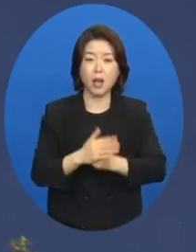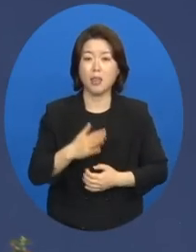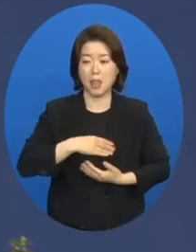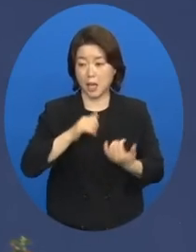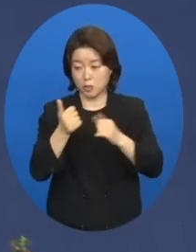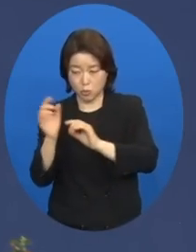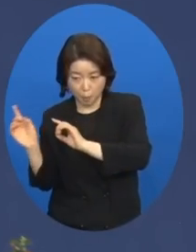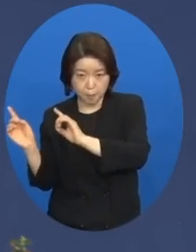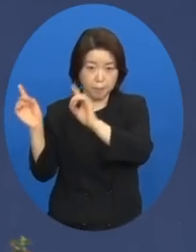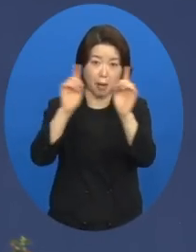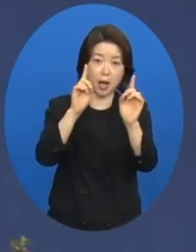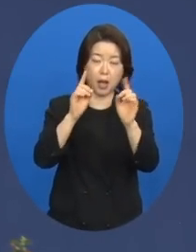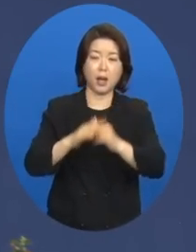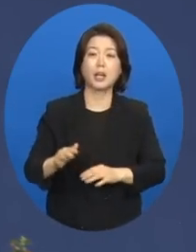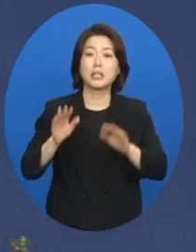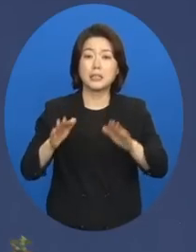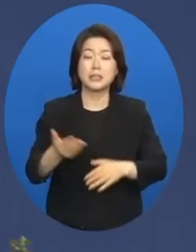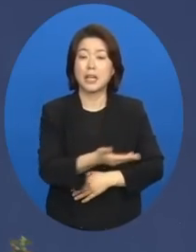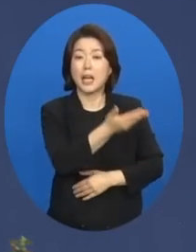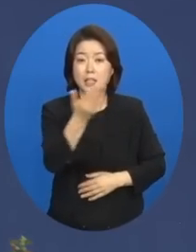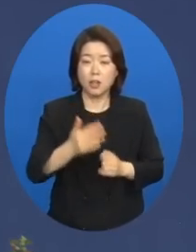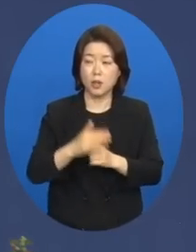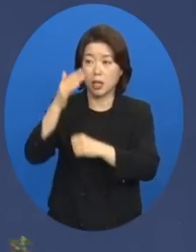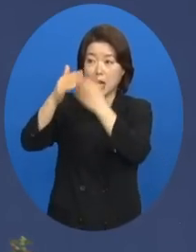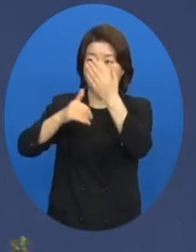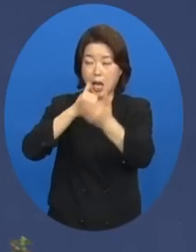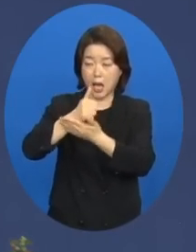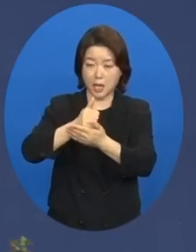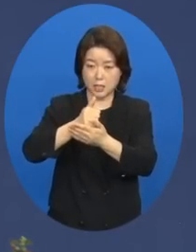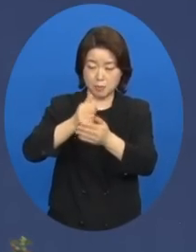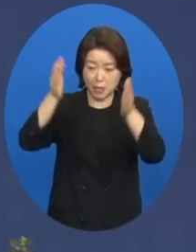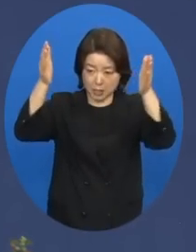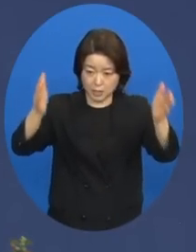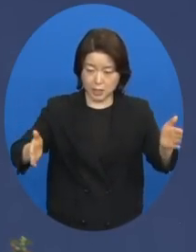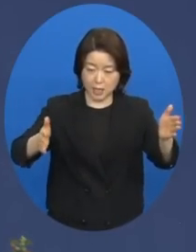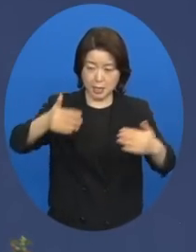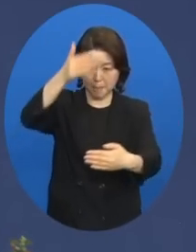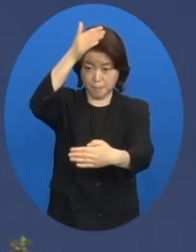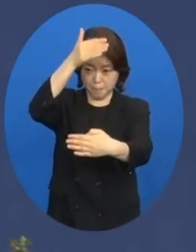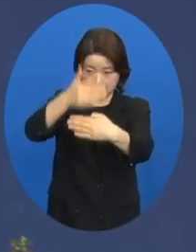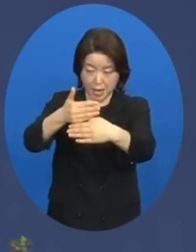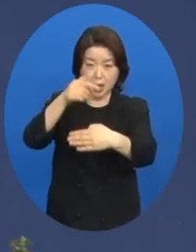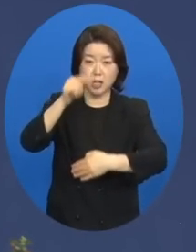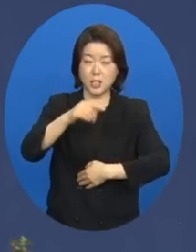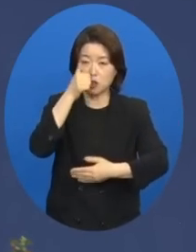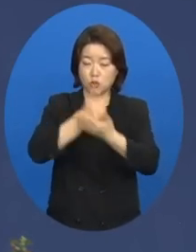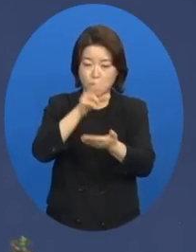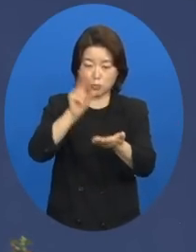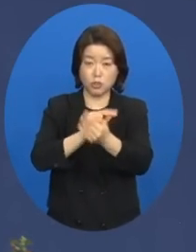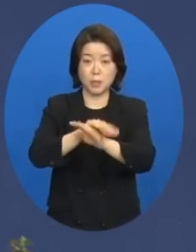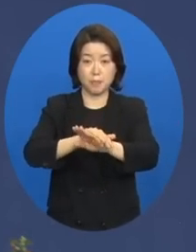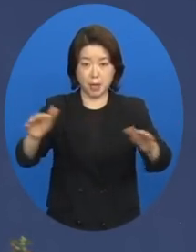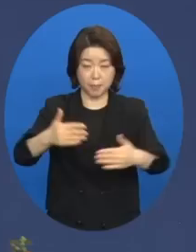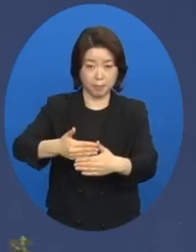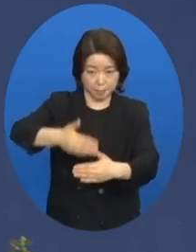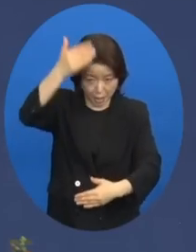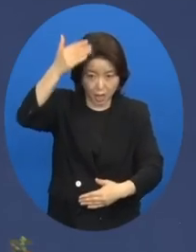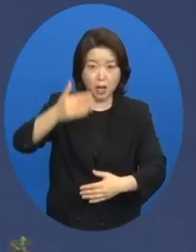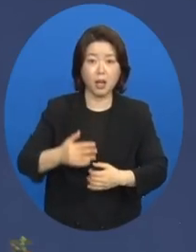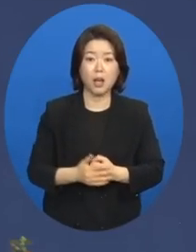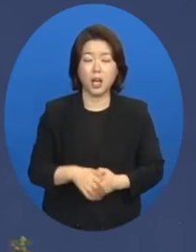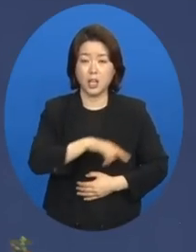부활하여 이제 너희의 하나님과 사이에 가로막힌 죄의 문제를 해결하고 너희의 저주받은 옛 자아의 그